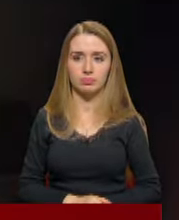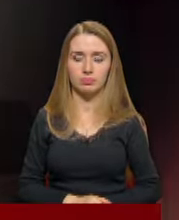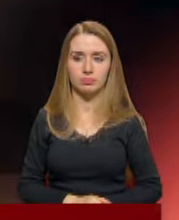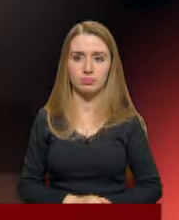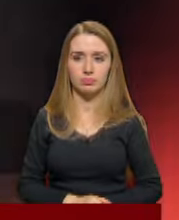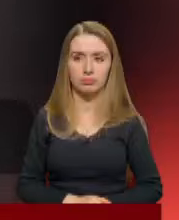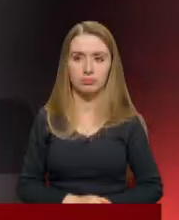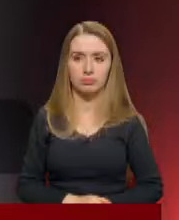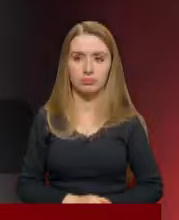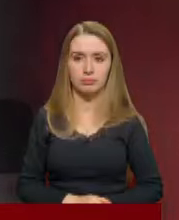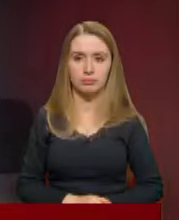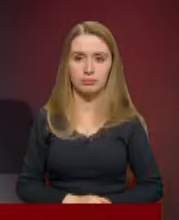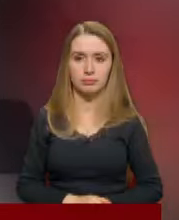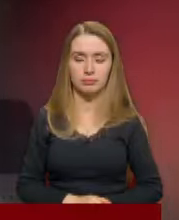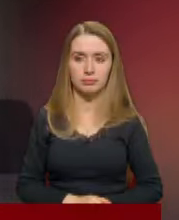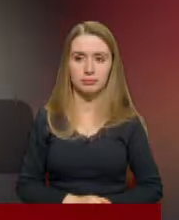Asil. Oğlum.